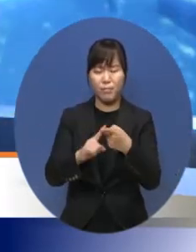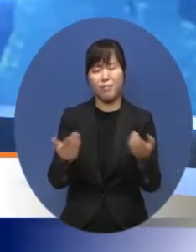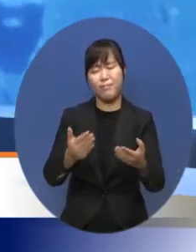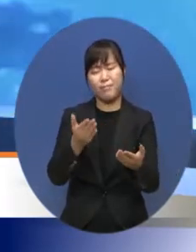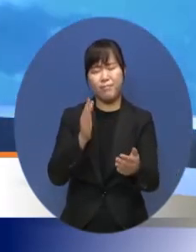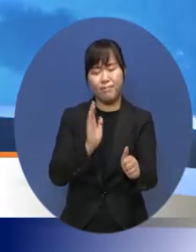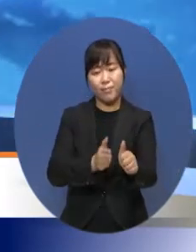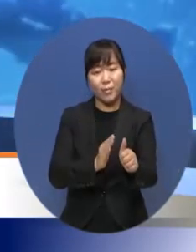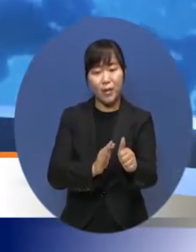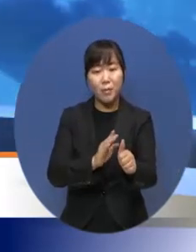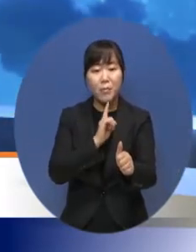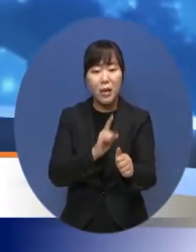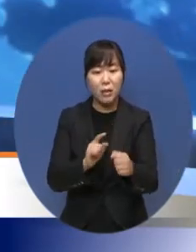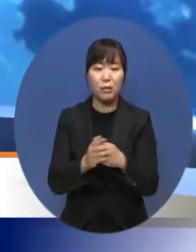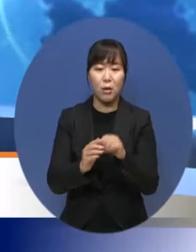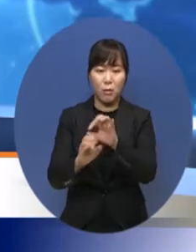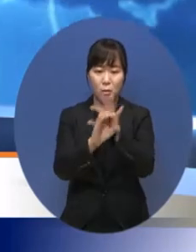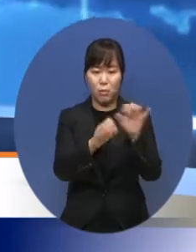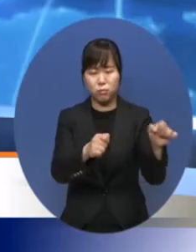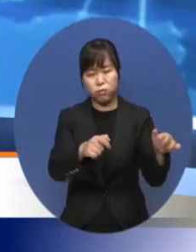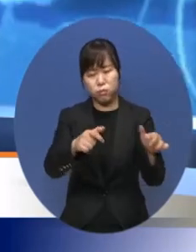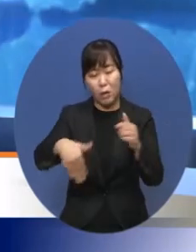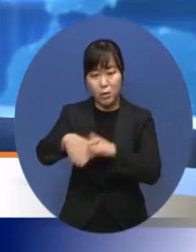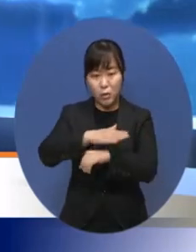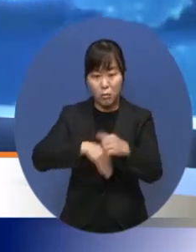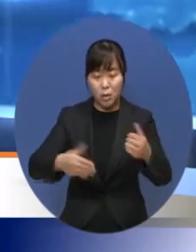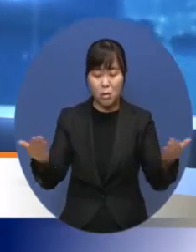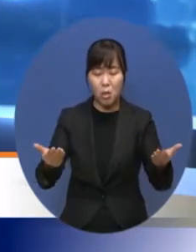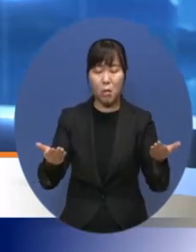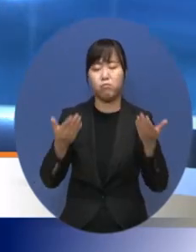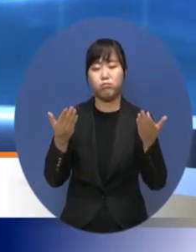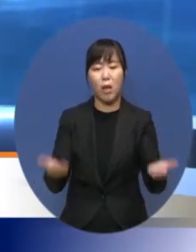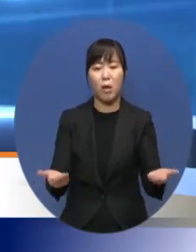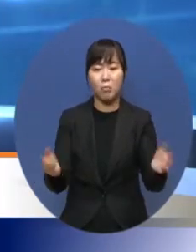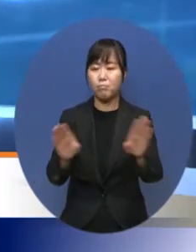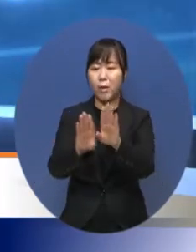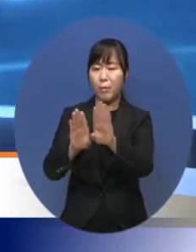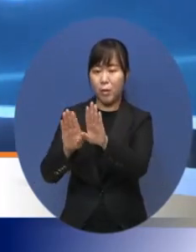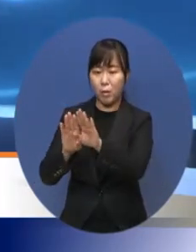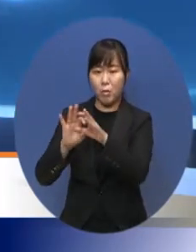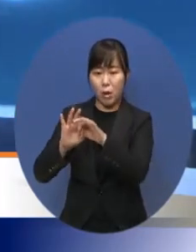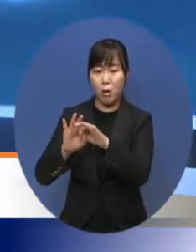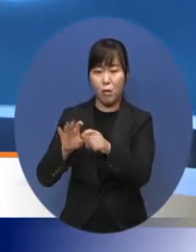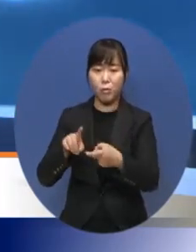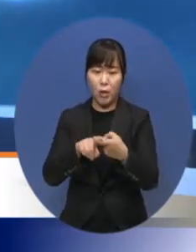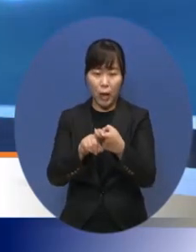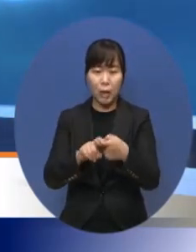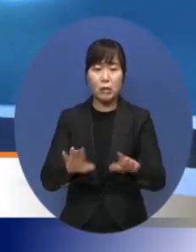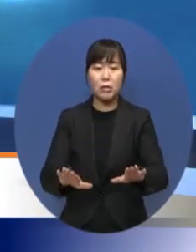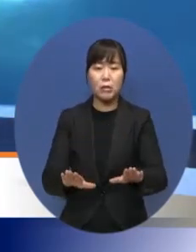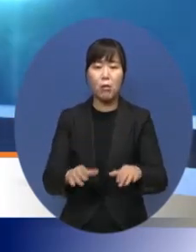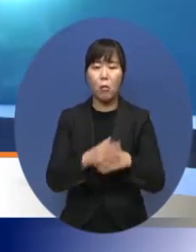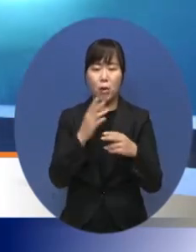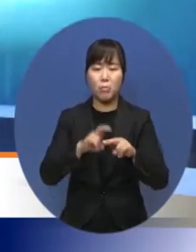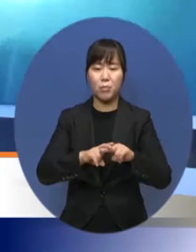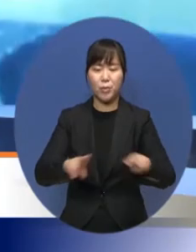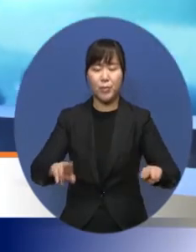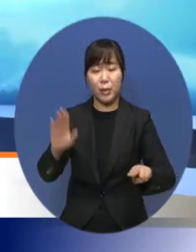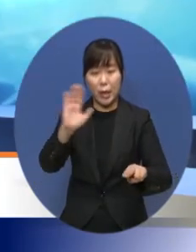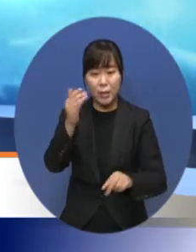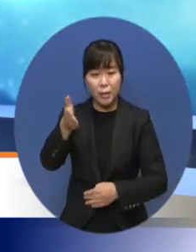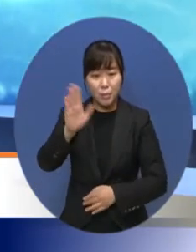했는데요 콘 알고 재 확산 속에 파업에 들어간 전공의 협의회 가 당장 파업을 철회하지 는